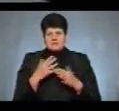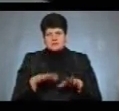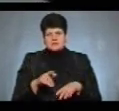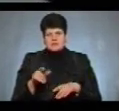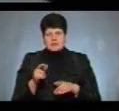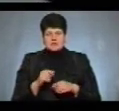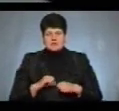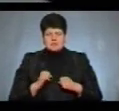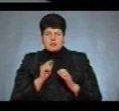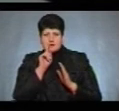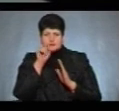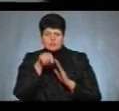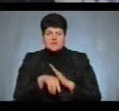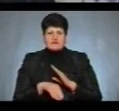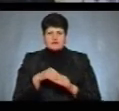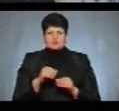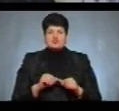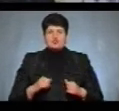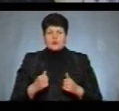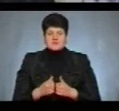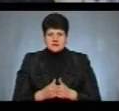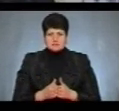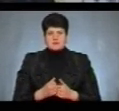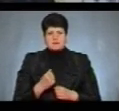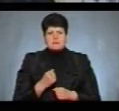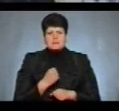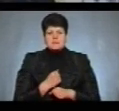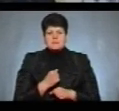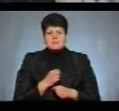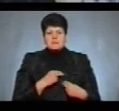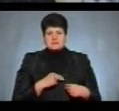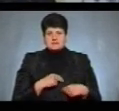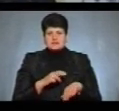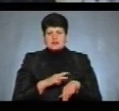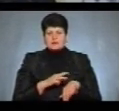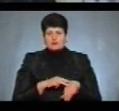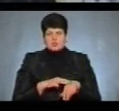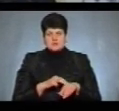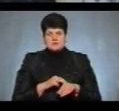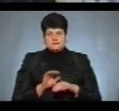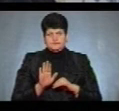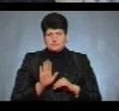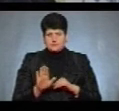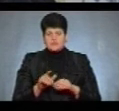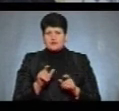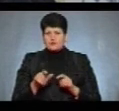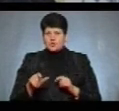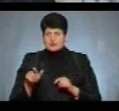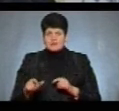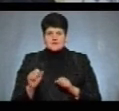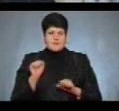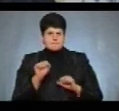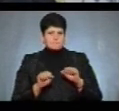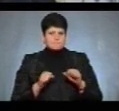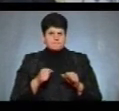намагалися проникнути на дільничну виборчу комісію. Працівник поліції стримав цих людей, вони побили